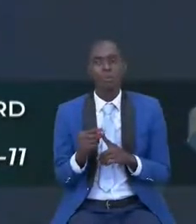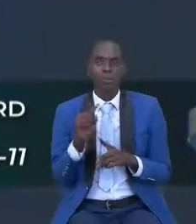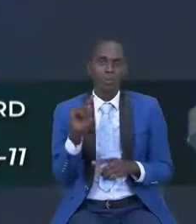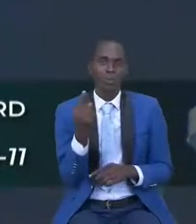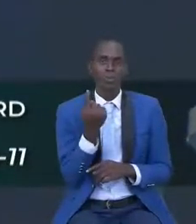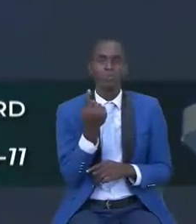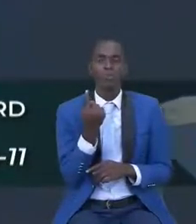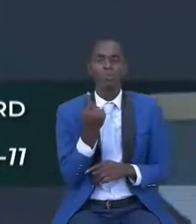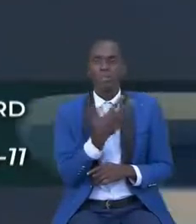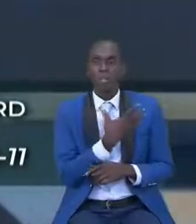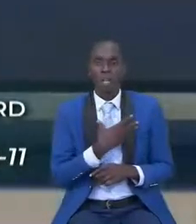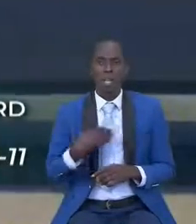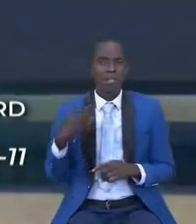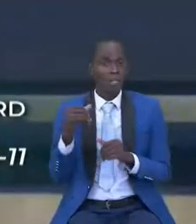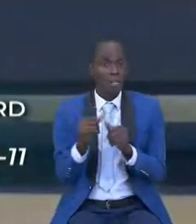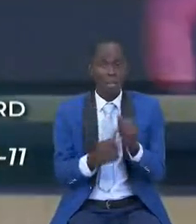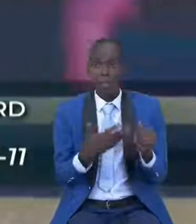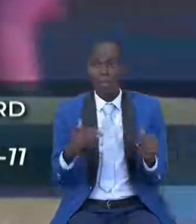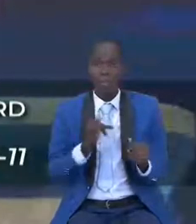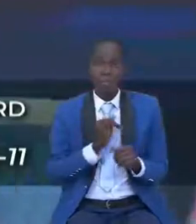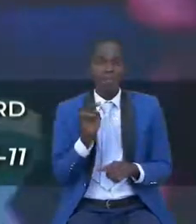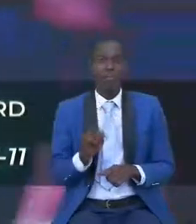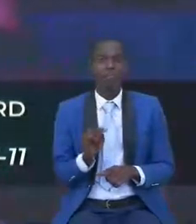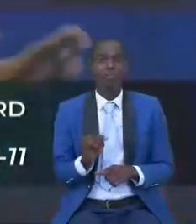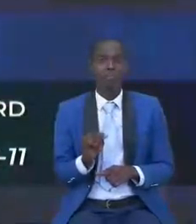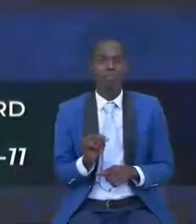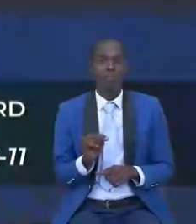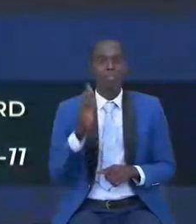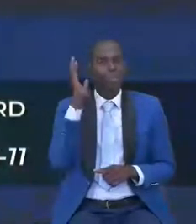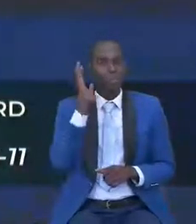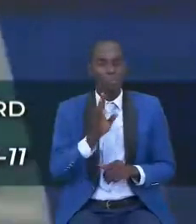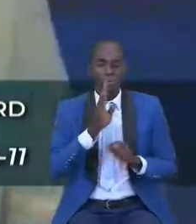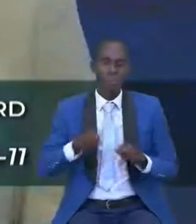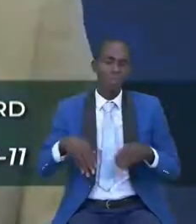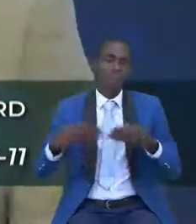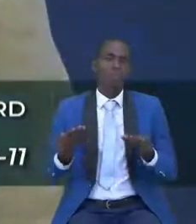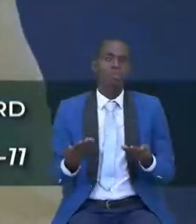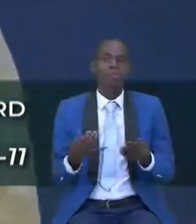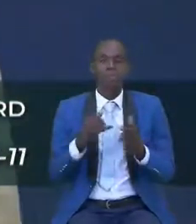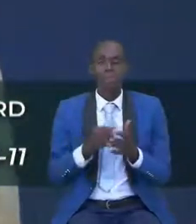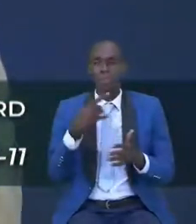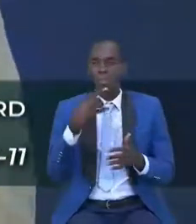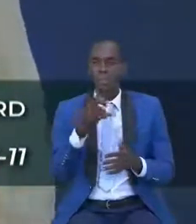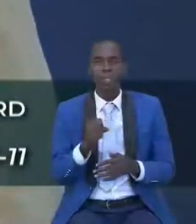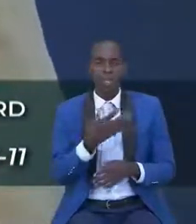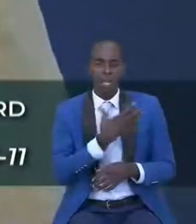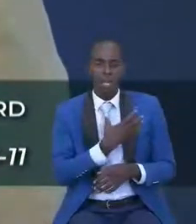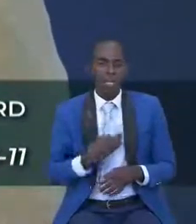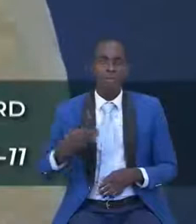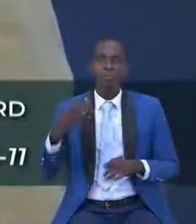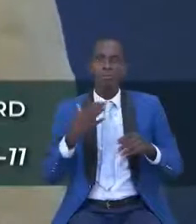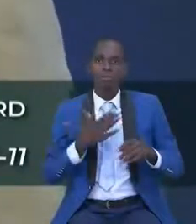Dis seulement un mot et tout ce dont j'ai besoin me